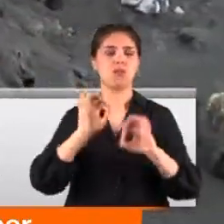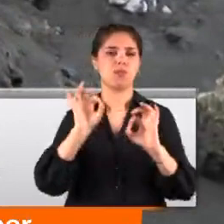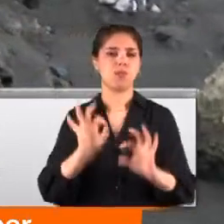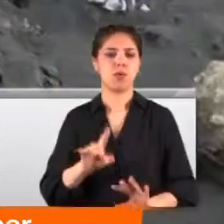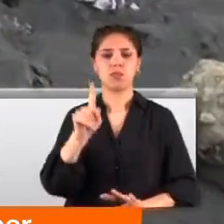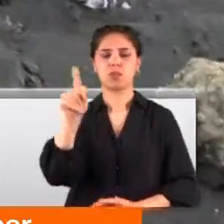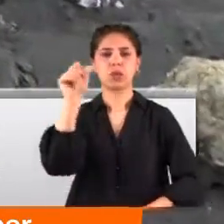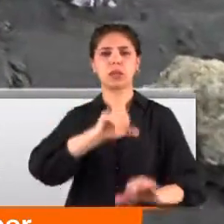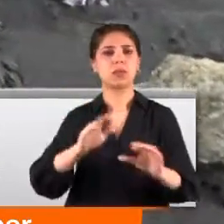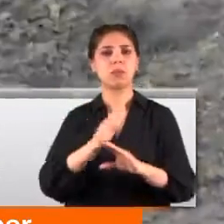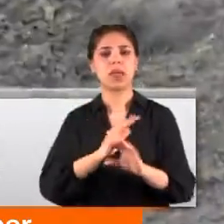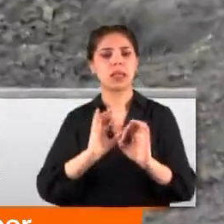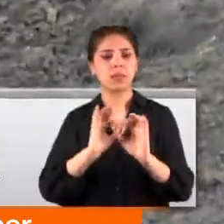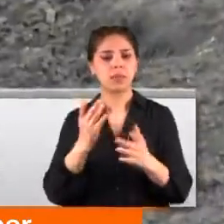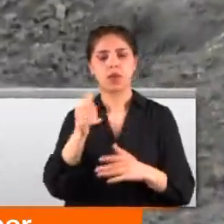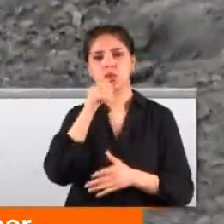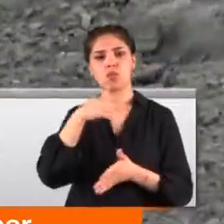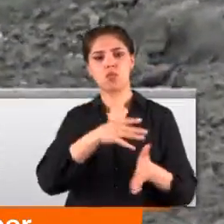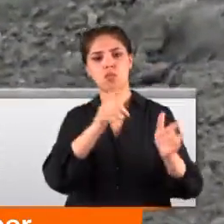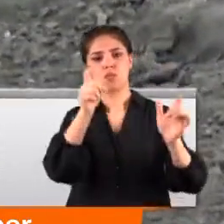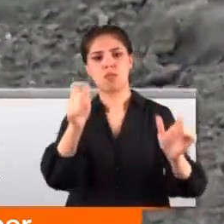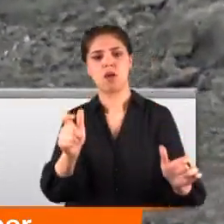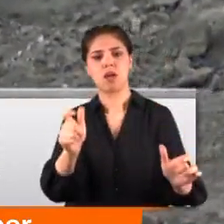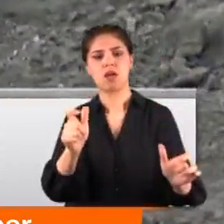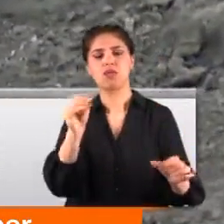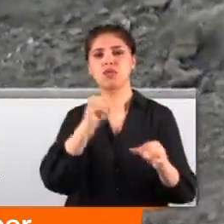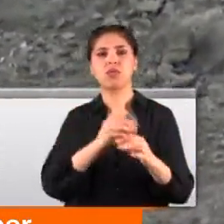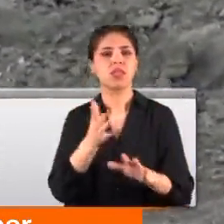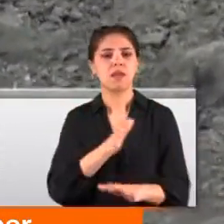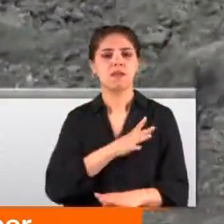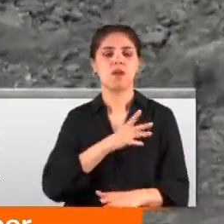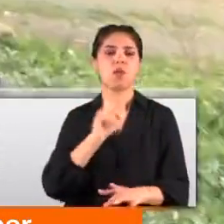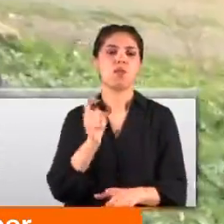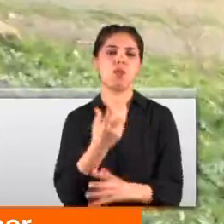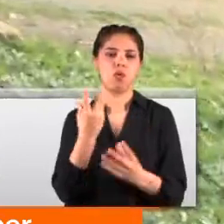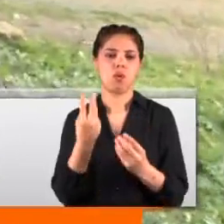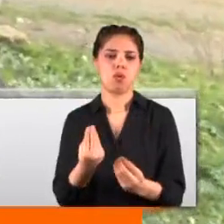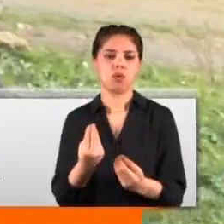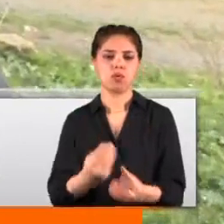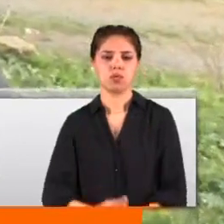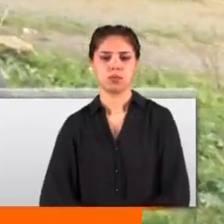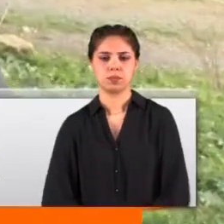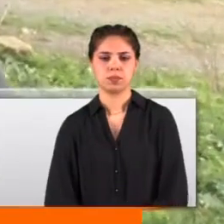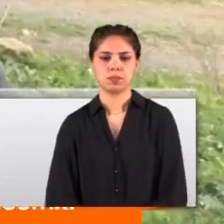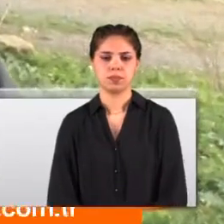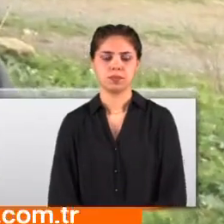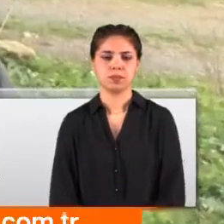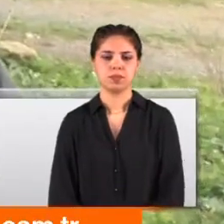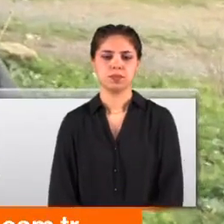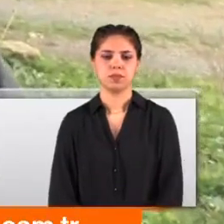bu kimyasal maddenin, baraja karışan maddenin ne olduğu tespit edilecek. Devamlı kirli, devamlı